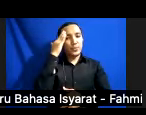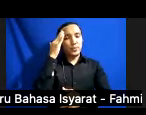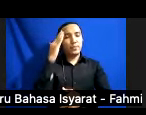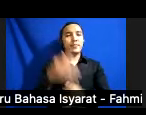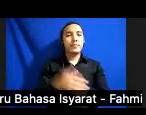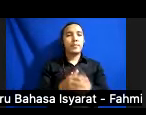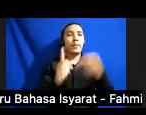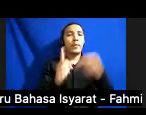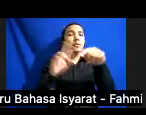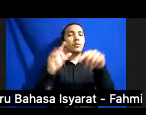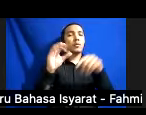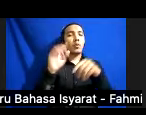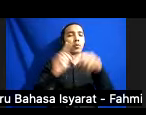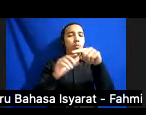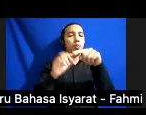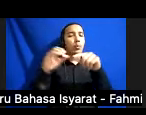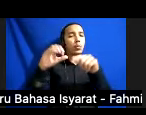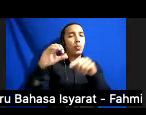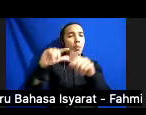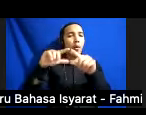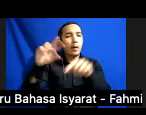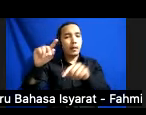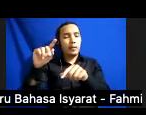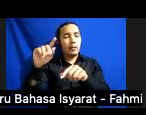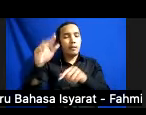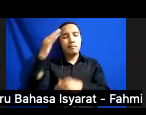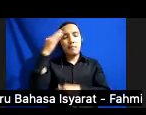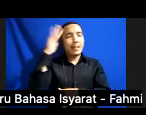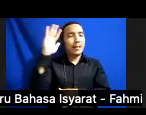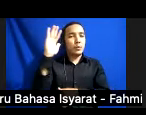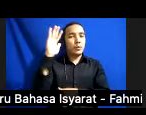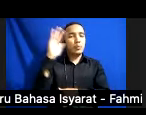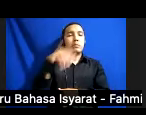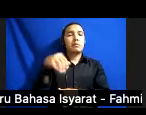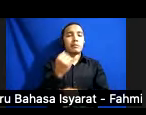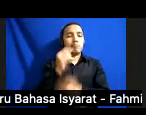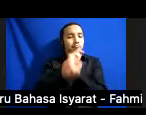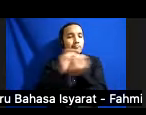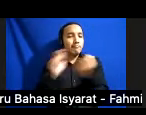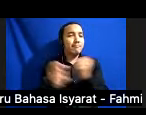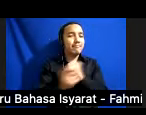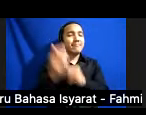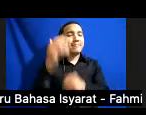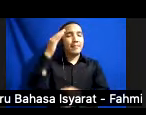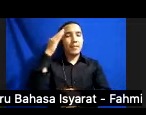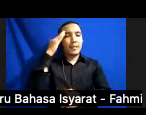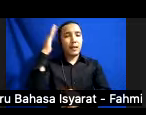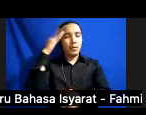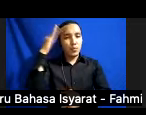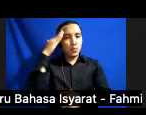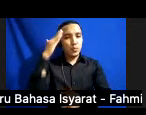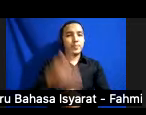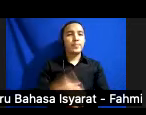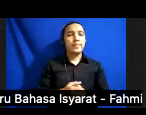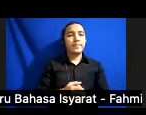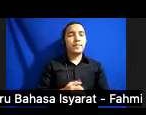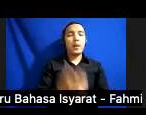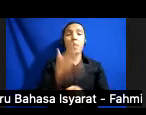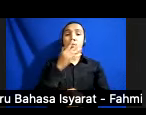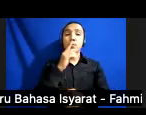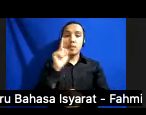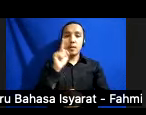tahu, jadi tahu. Saya juga dulu nggak tahu apa itu aturan, sekarang jadi tahu. Alhamdulillah. Teman-teman juga mereka kan jadi